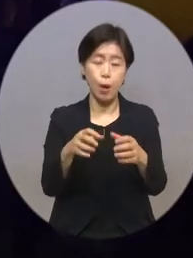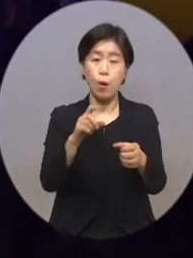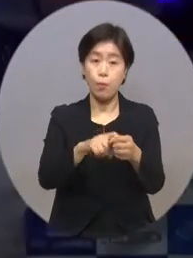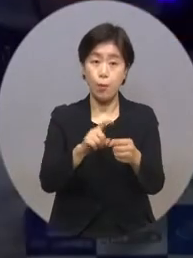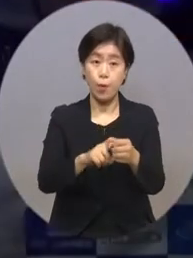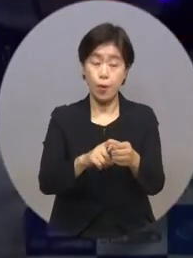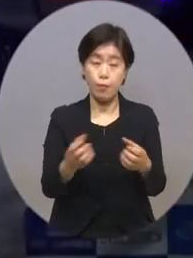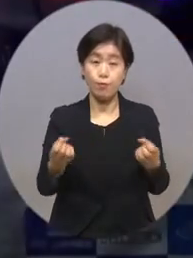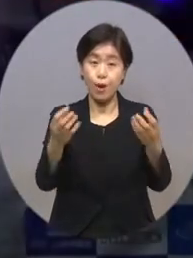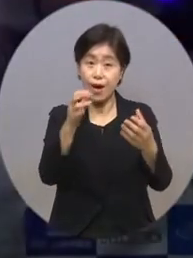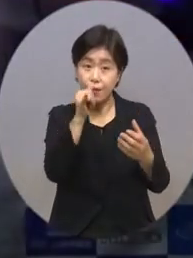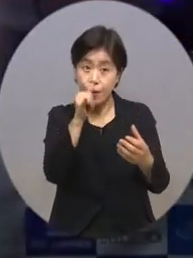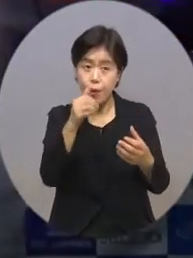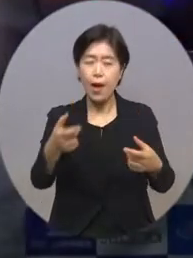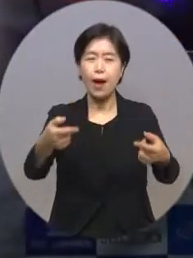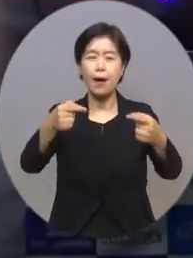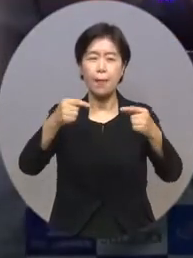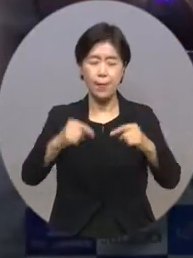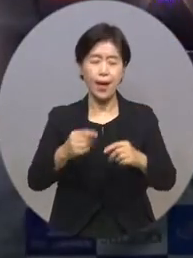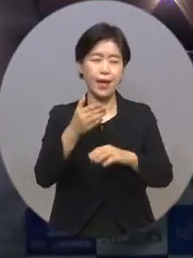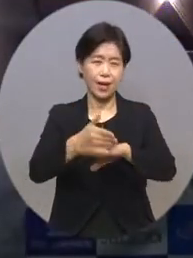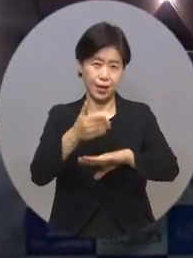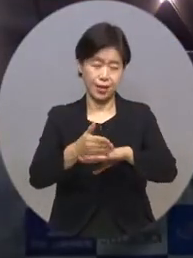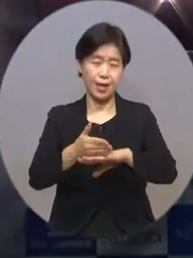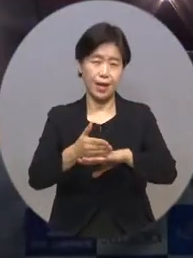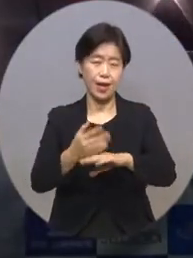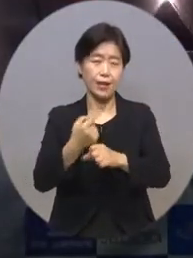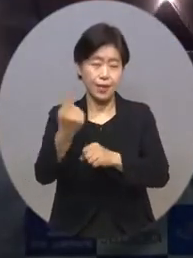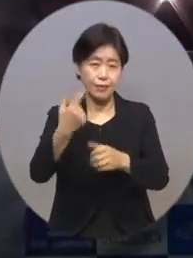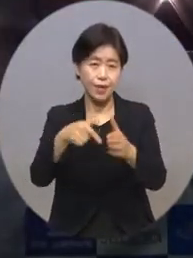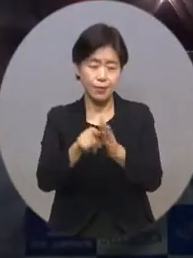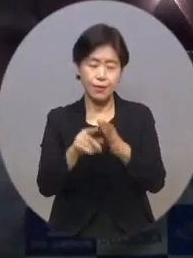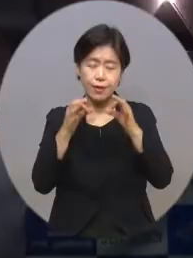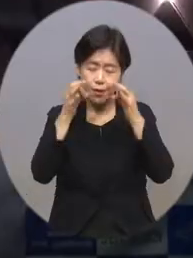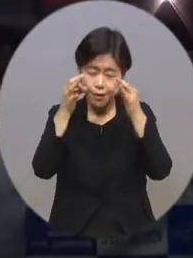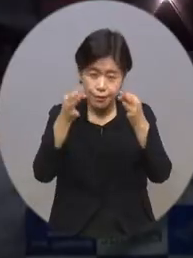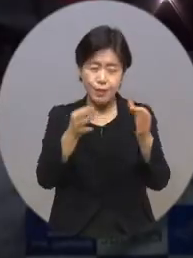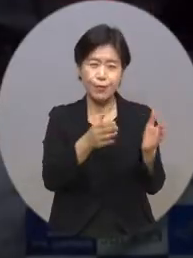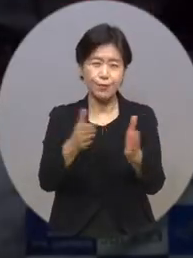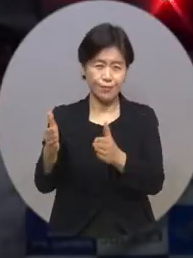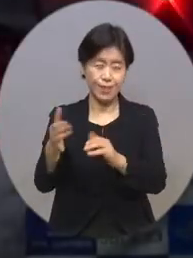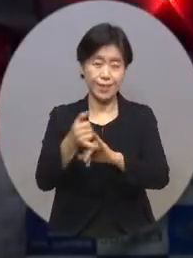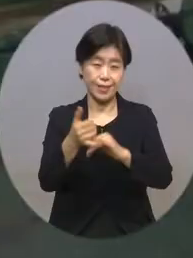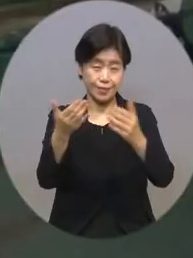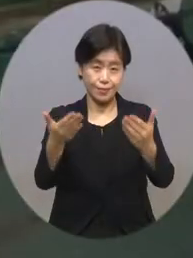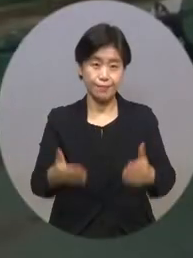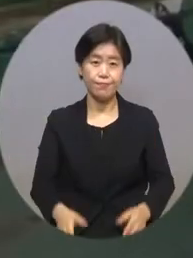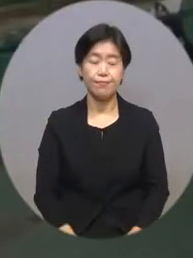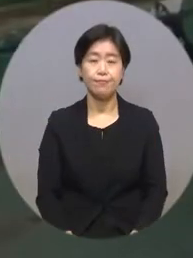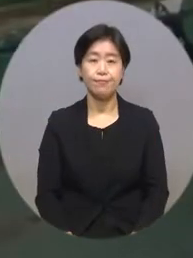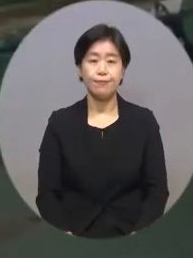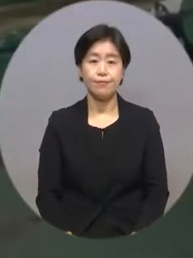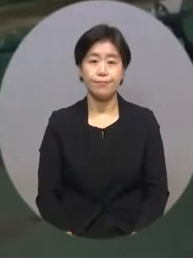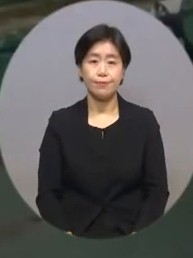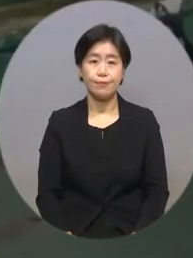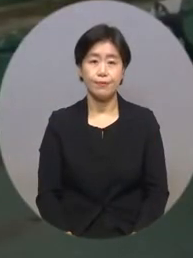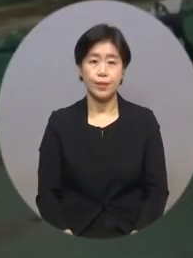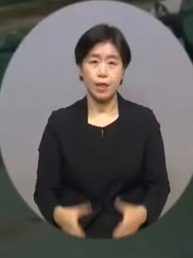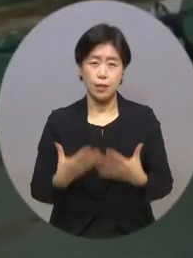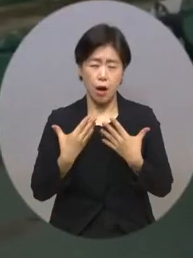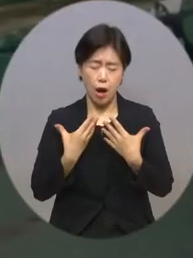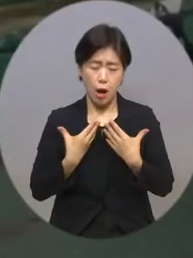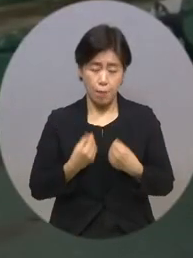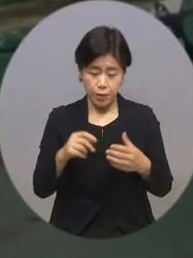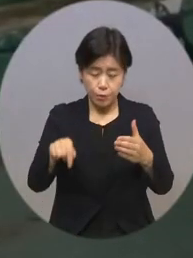올리고 1호 되는 열린음악회 가 되도록 열심히 준비하겠다 고 소감을 전했습니다 절망 가운데 만난